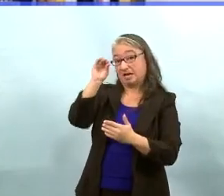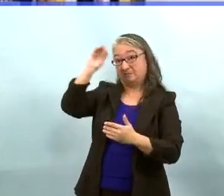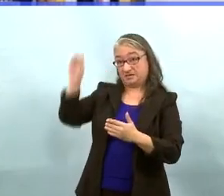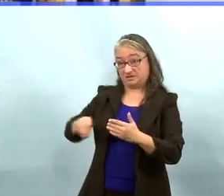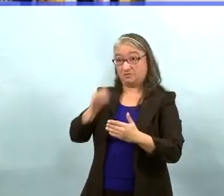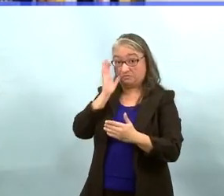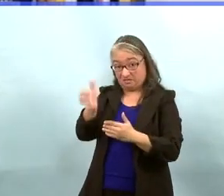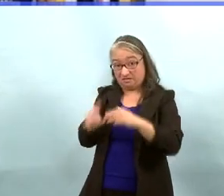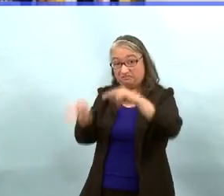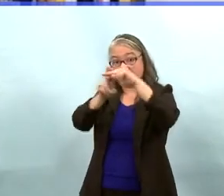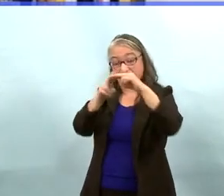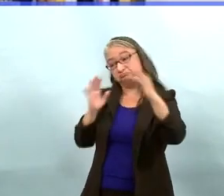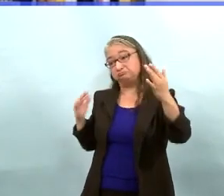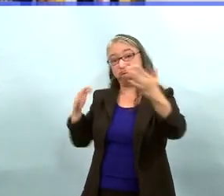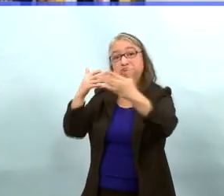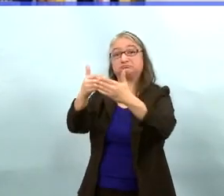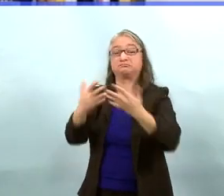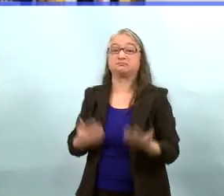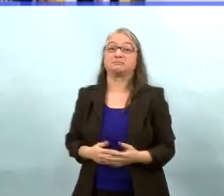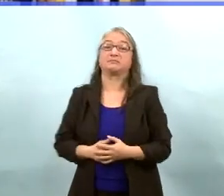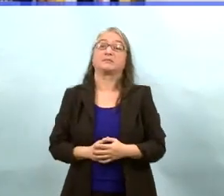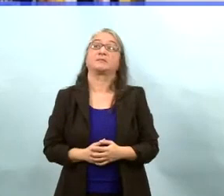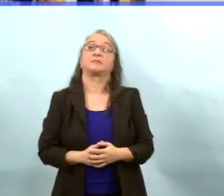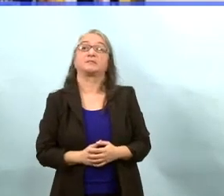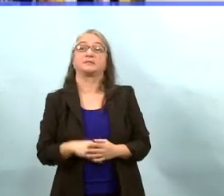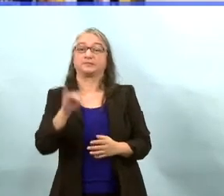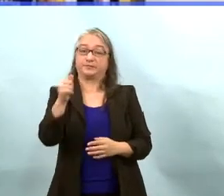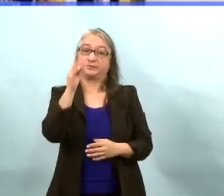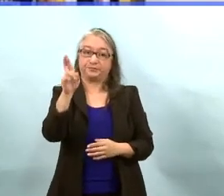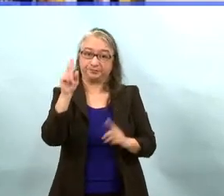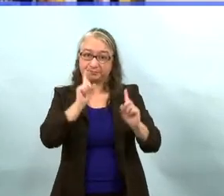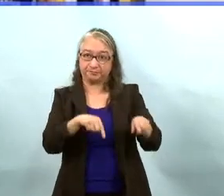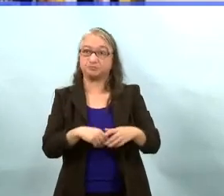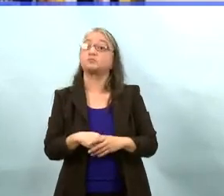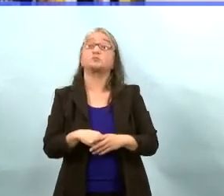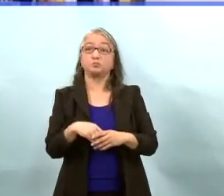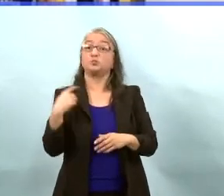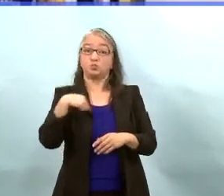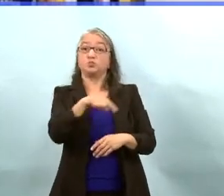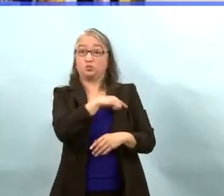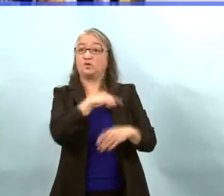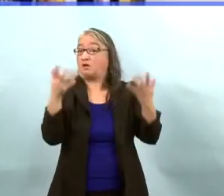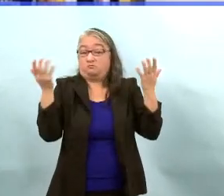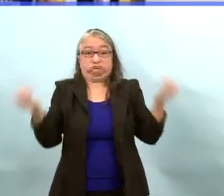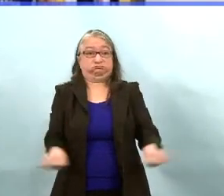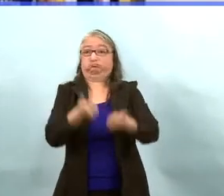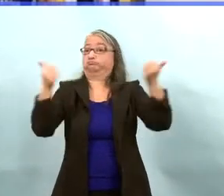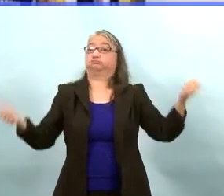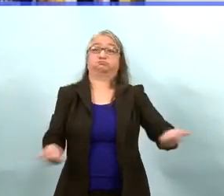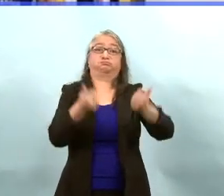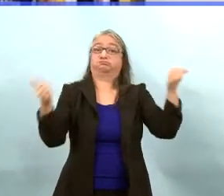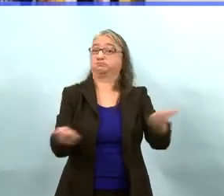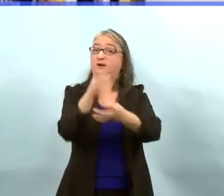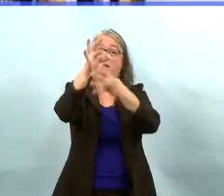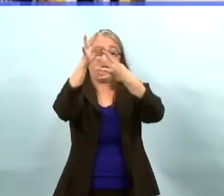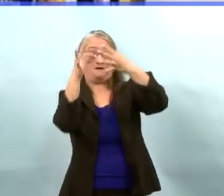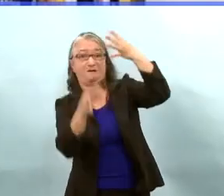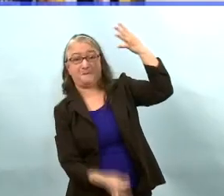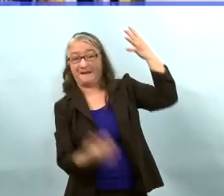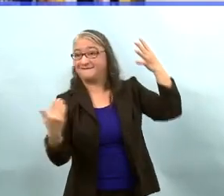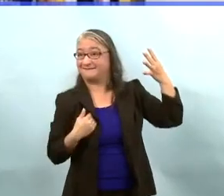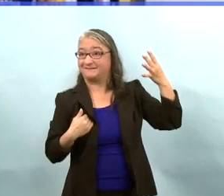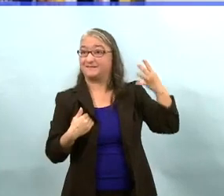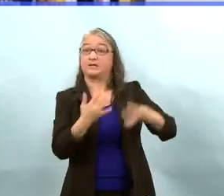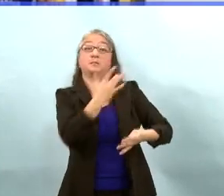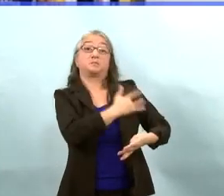Alors, nous avons vraiment toute une série d'options disponibles. Et dès qu'on aura le vaccin dans la province, on va